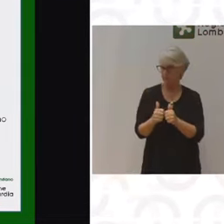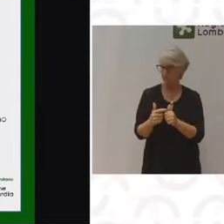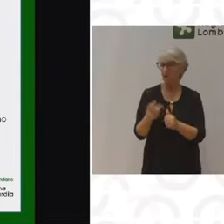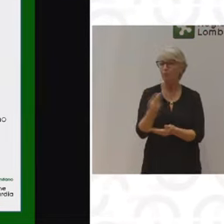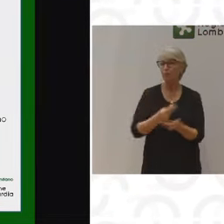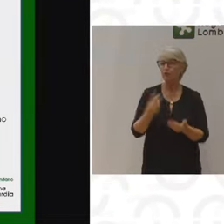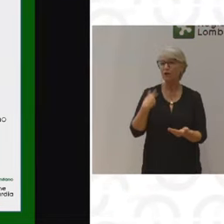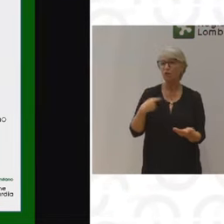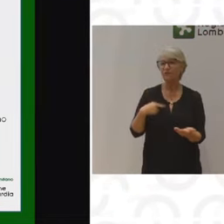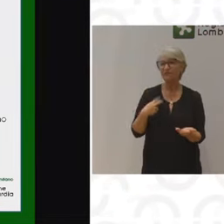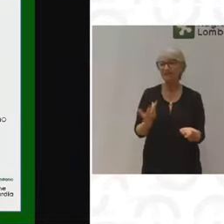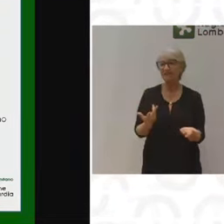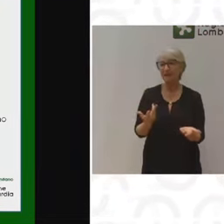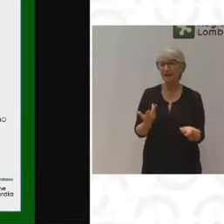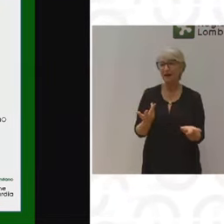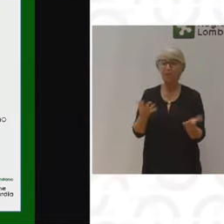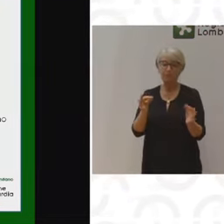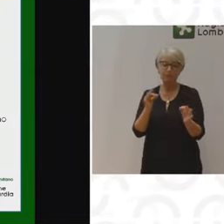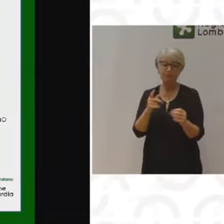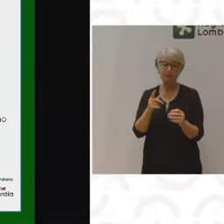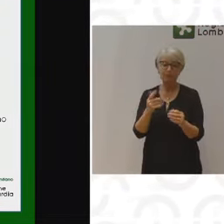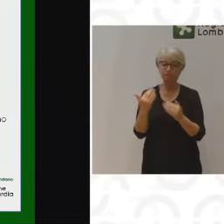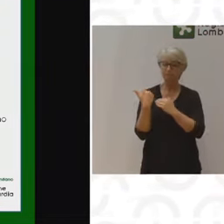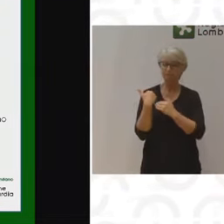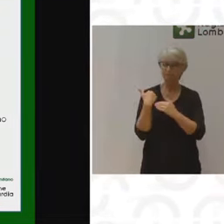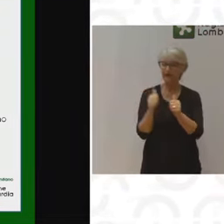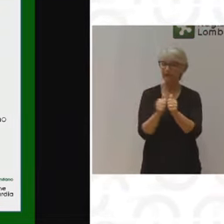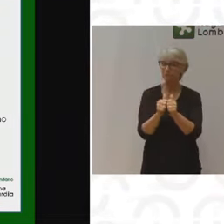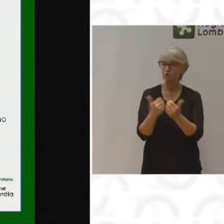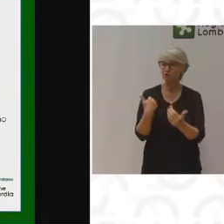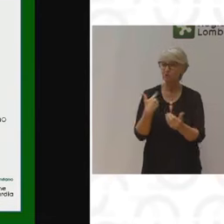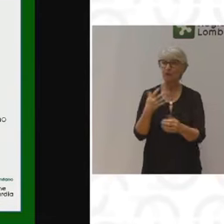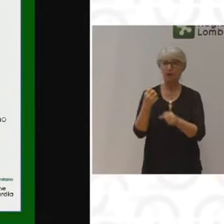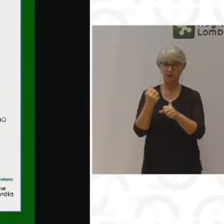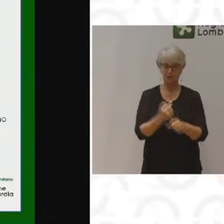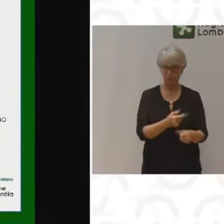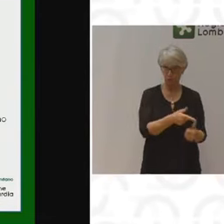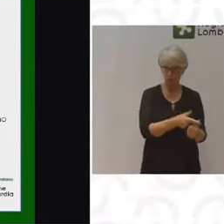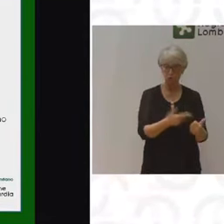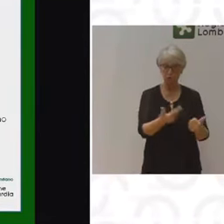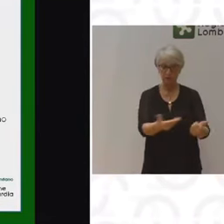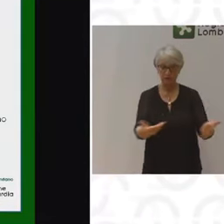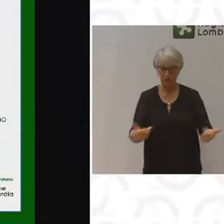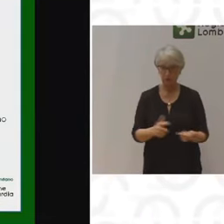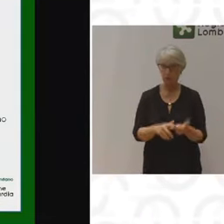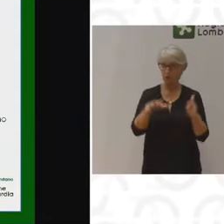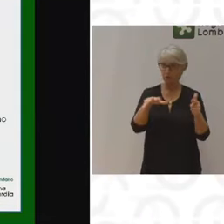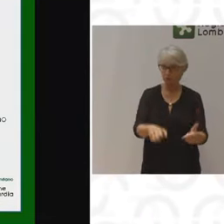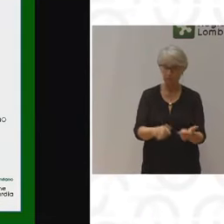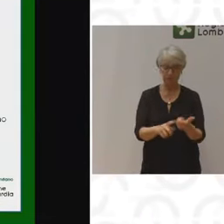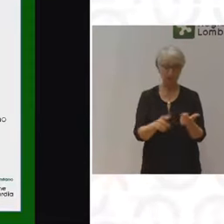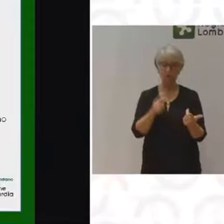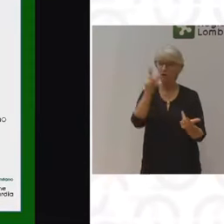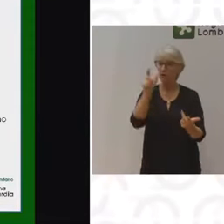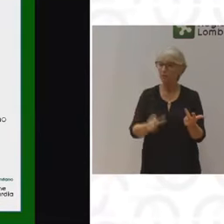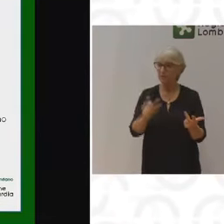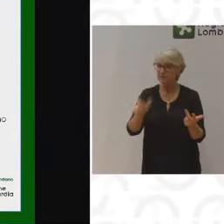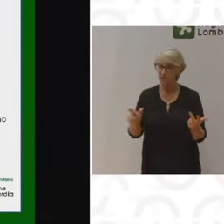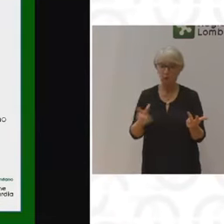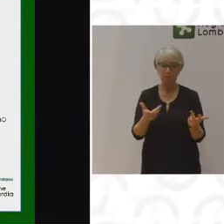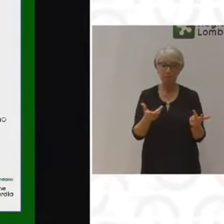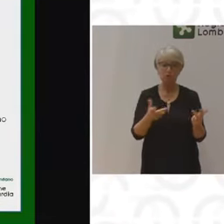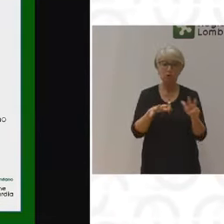Progetto di vita, perché il progetto richiama la corresponsabilità, è un impegno delle istituzioni, un impegno del territorio, un impegno delle singole persone ovviamente